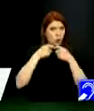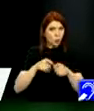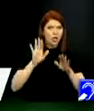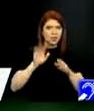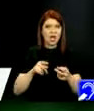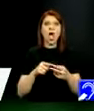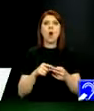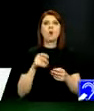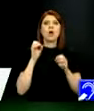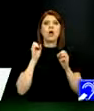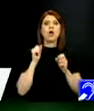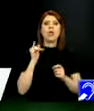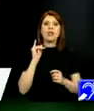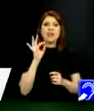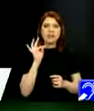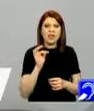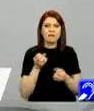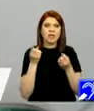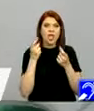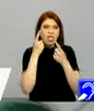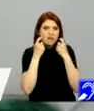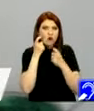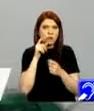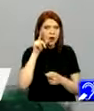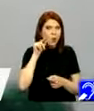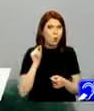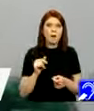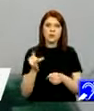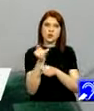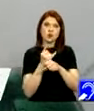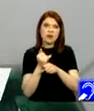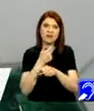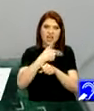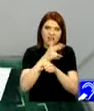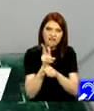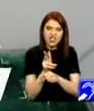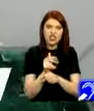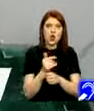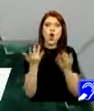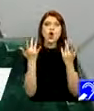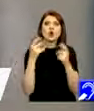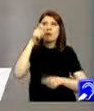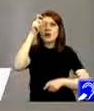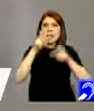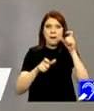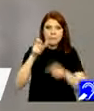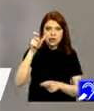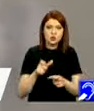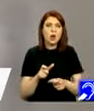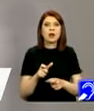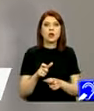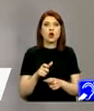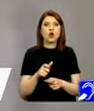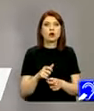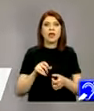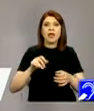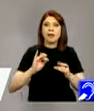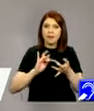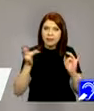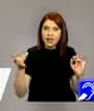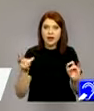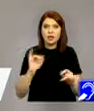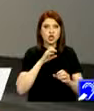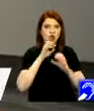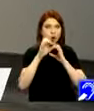cu sisteme IT de informare a călătorilor, supraveghere video, sisteme de numărare a călătorilor, Wi-Fi și sistem de